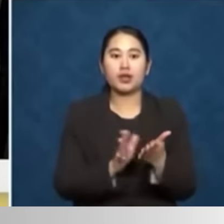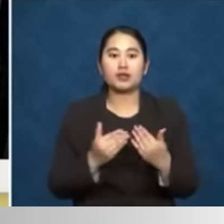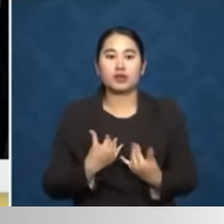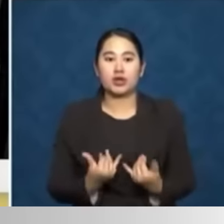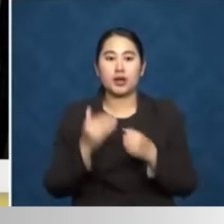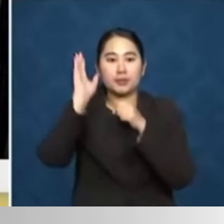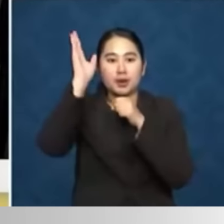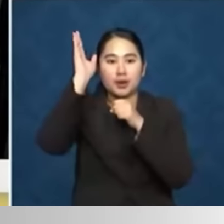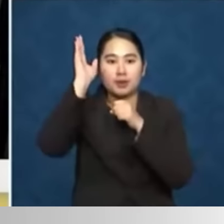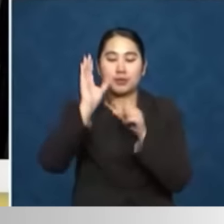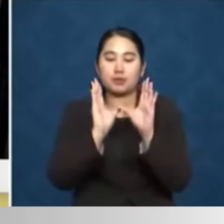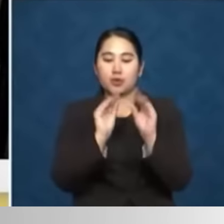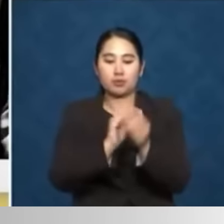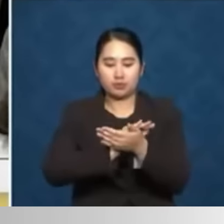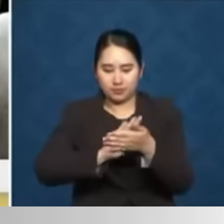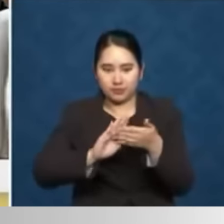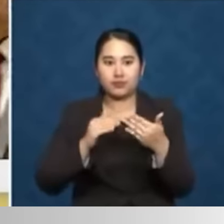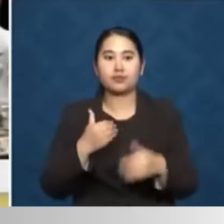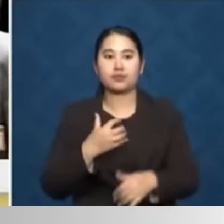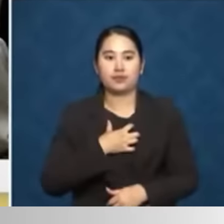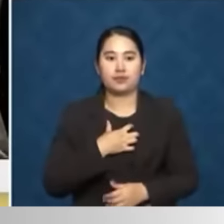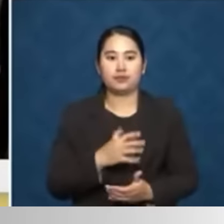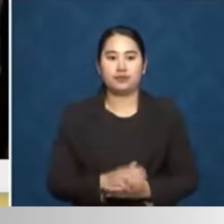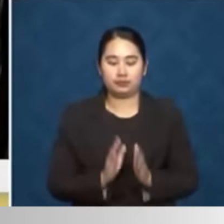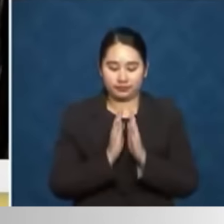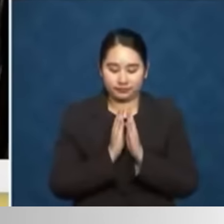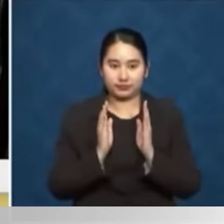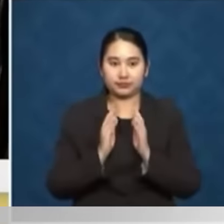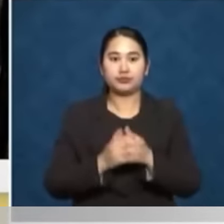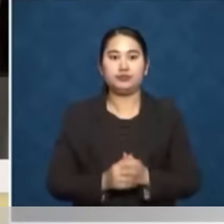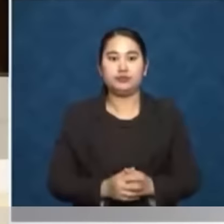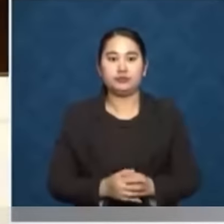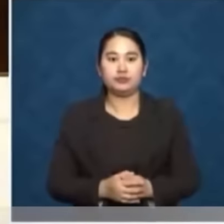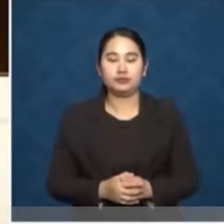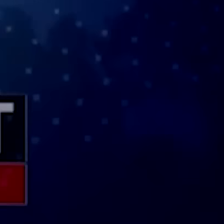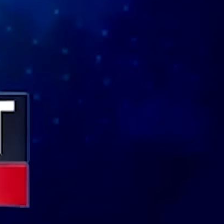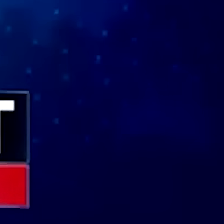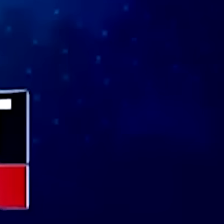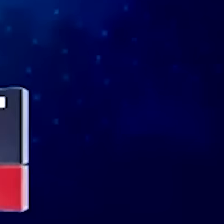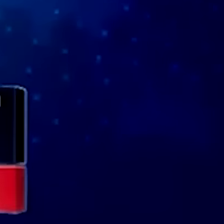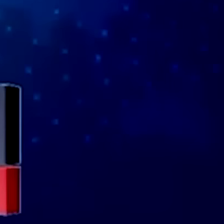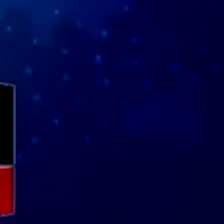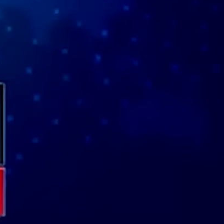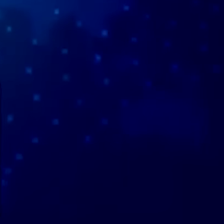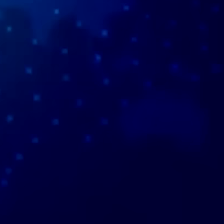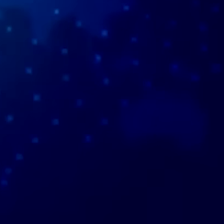านครับเพื่อให้การประชุมวันนี้ราบรื่นครับขอบพระคุณครับ ครับผมจะ